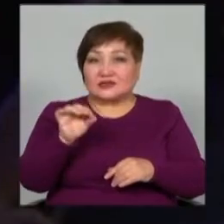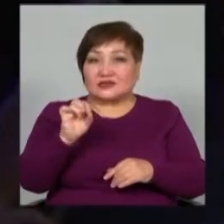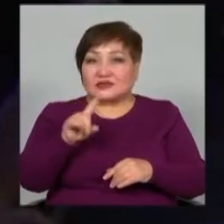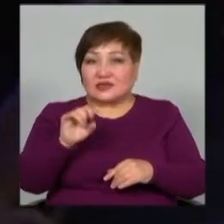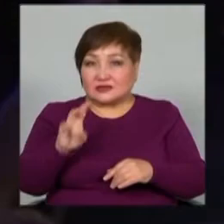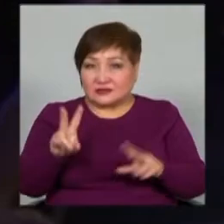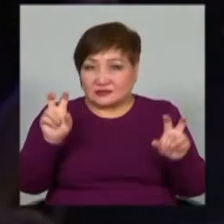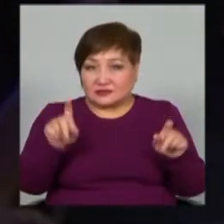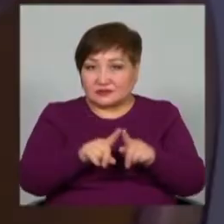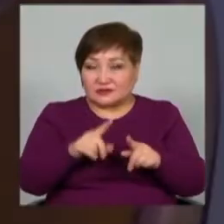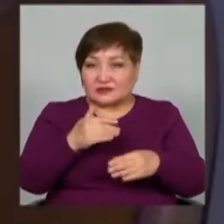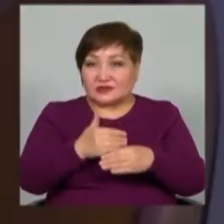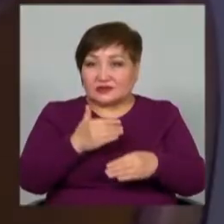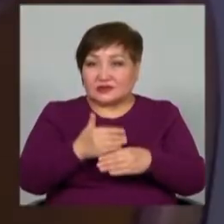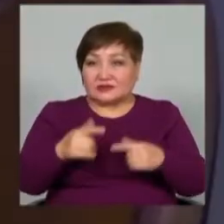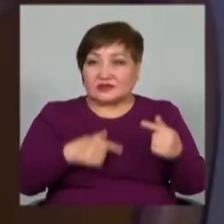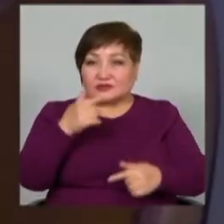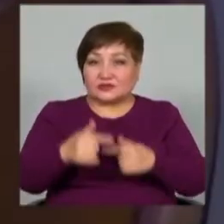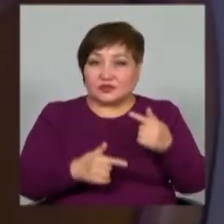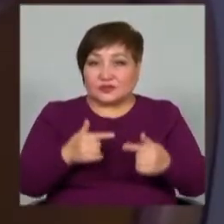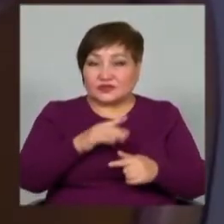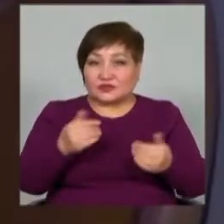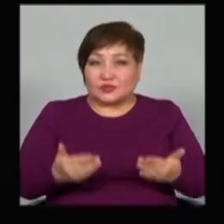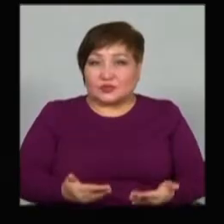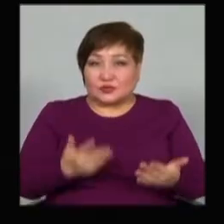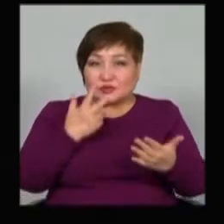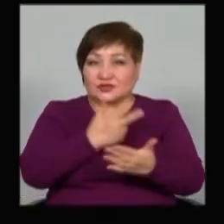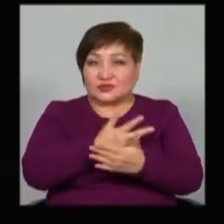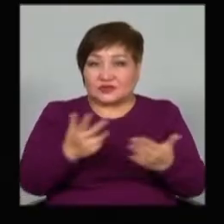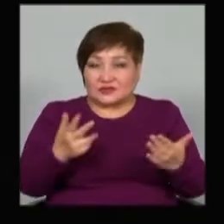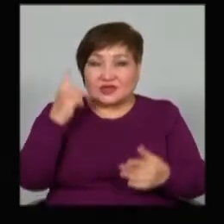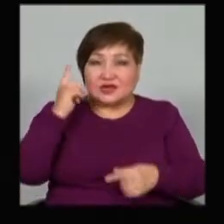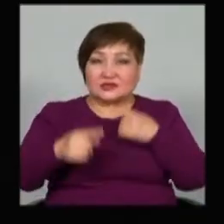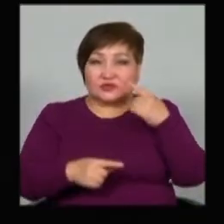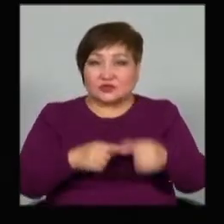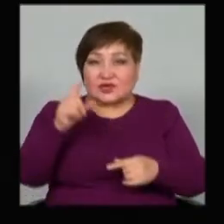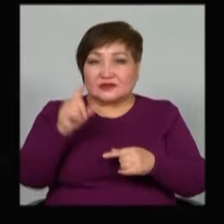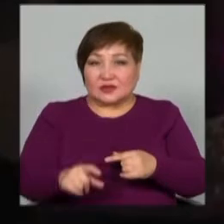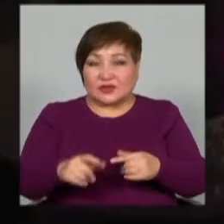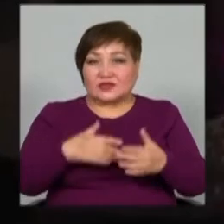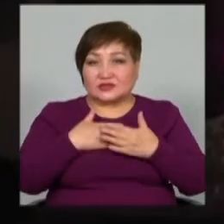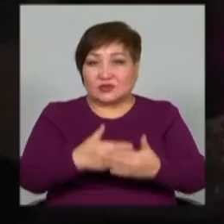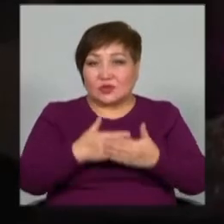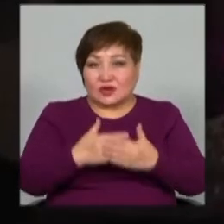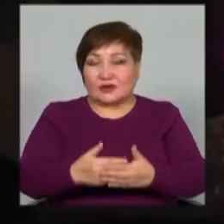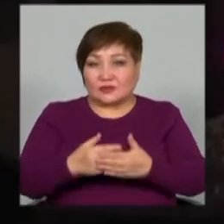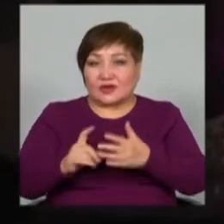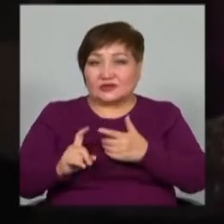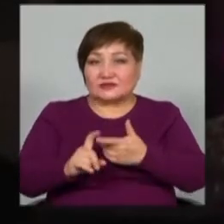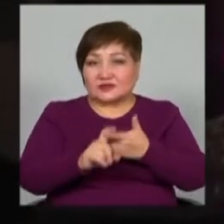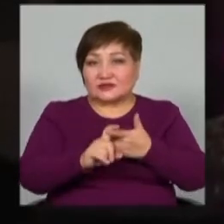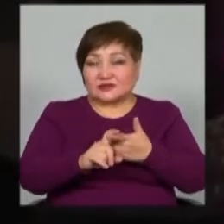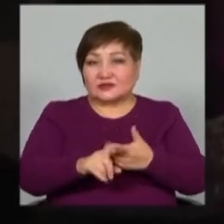қауымның өң бойын шымырлататындай етіп сахналады. Шығармада ғасырлар бойы адам баласы мен қоғам арылмай келе жатқан